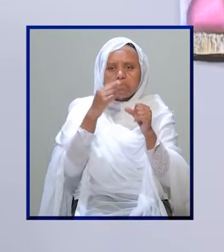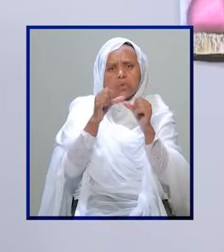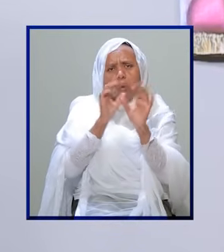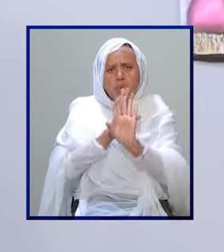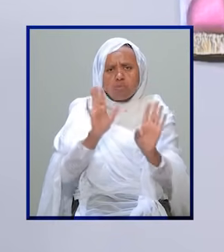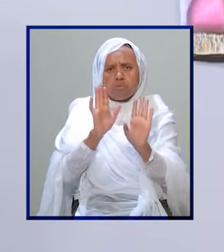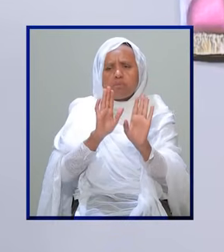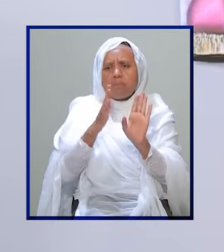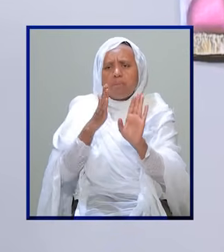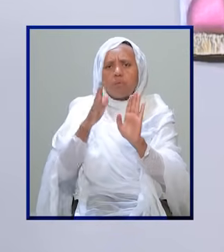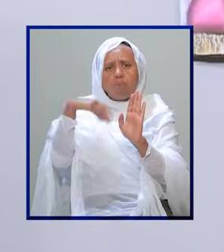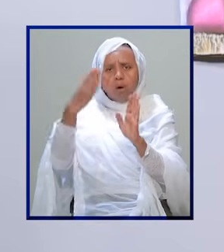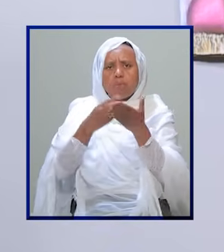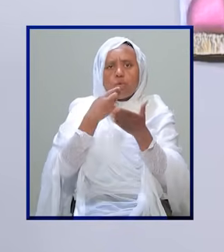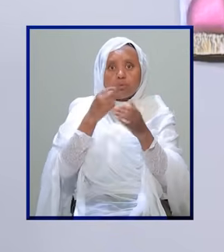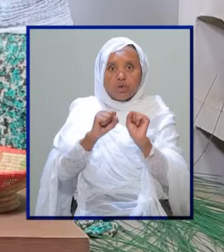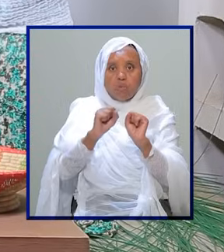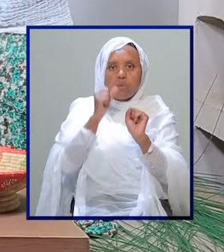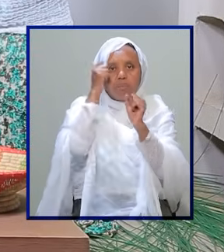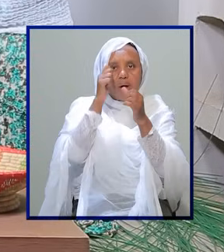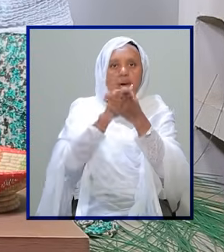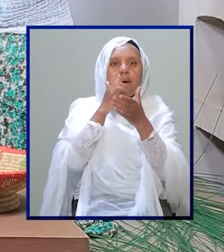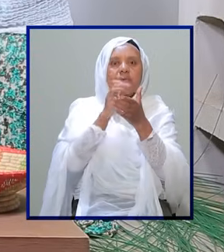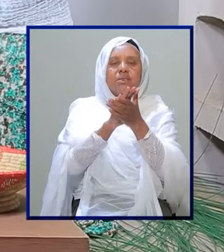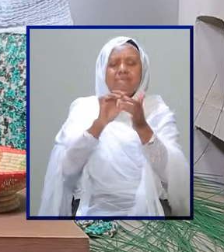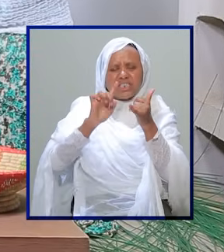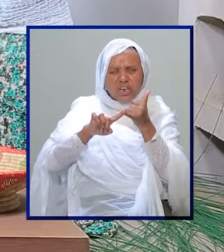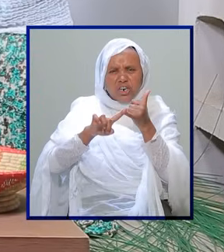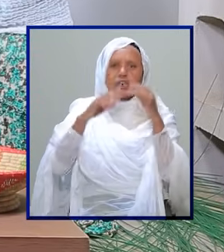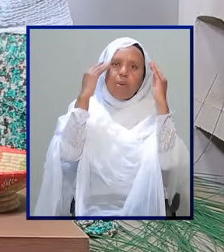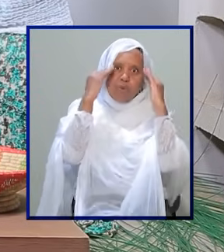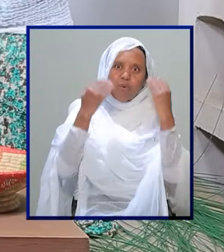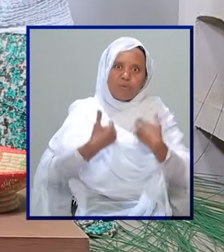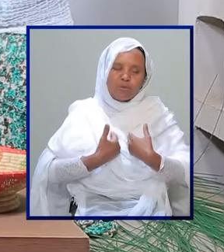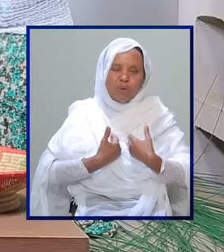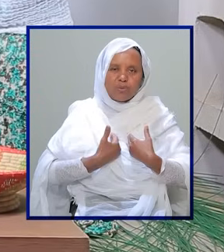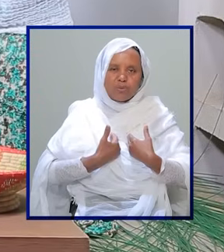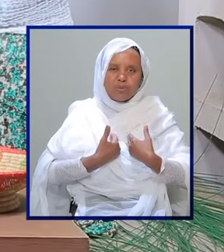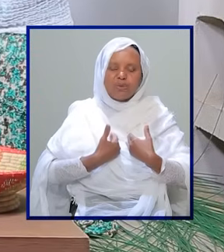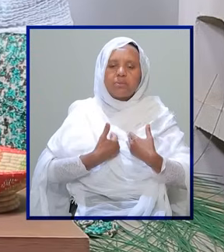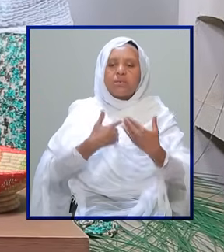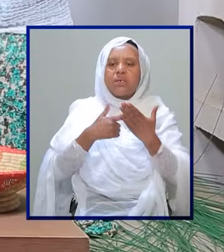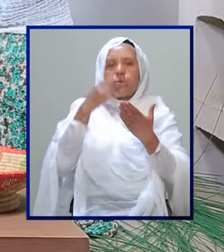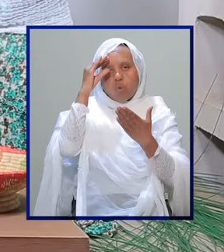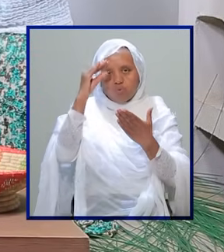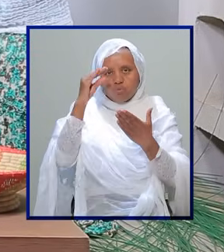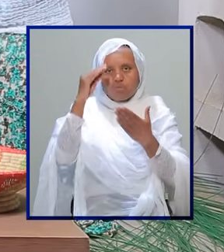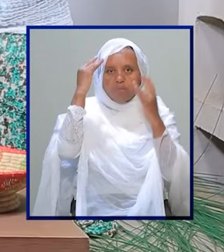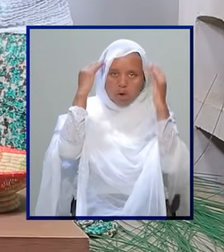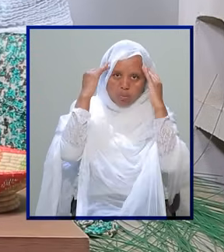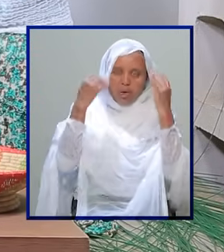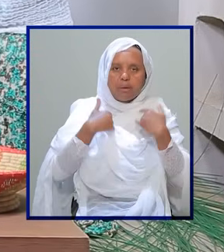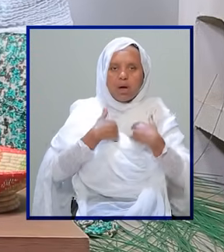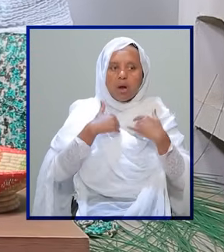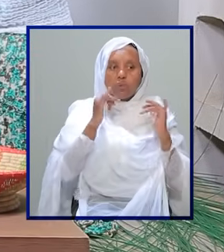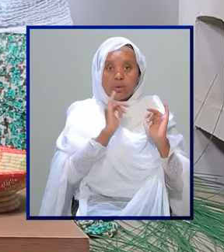በኋላ ላይ ሊቆርቡ ይችላሉ። ባልና ሚስት ሆነው መጨረሻ ላይ ይመነኩሳሉ። ስለዚህ ወንዶቹ መነኮሳት ይባላሉ